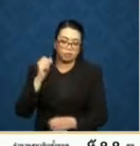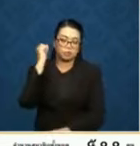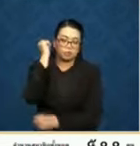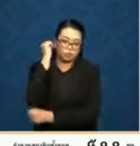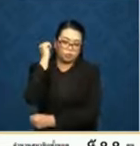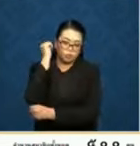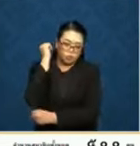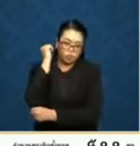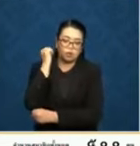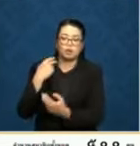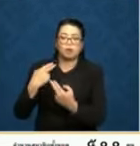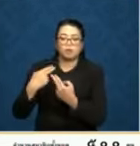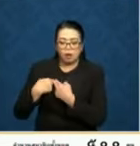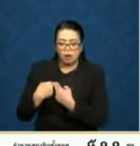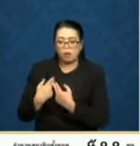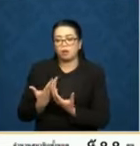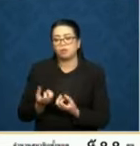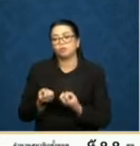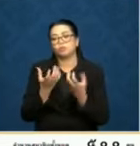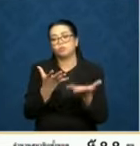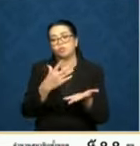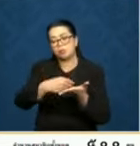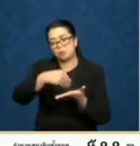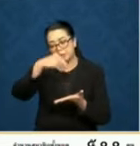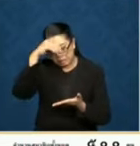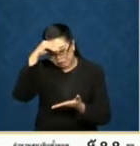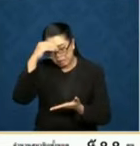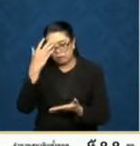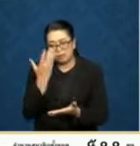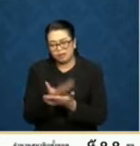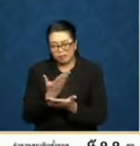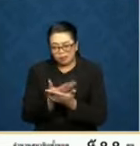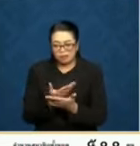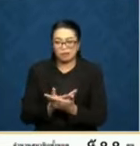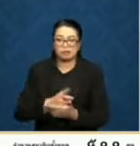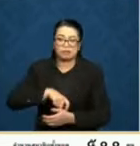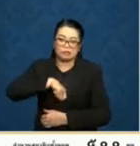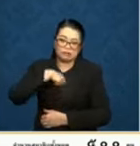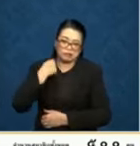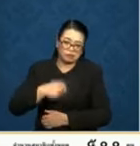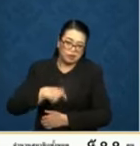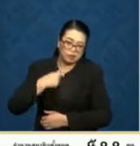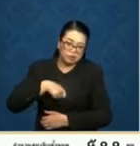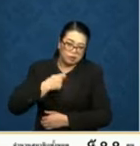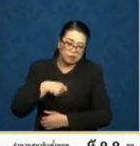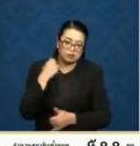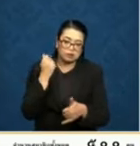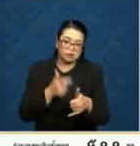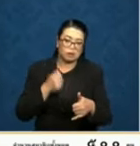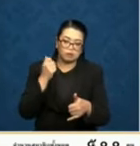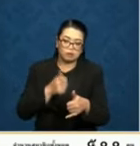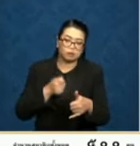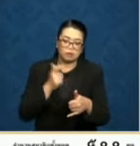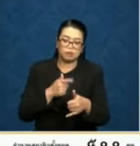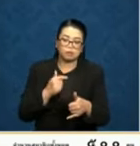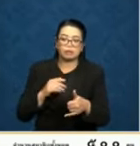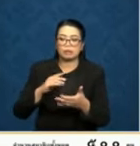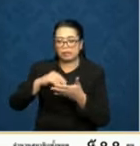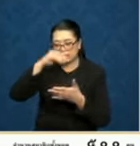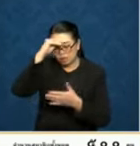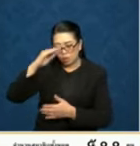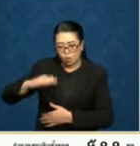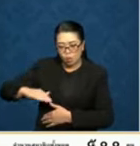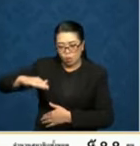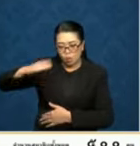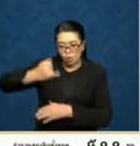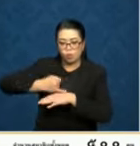อมรบครัวาภาระจากการส่งลูกหลานไปเรยนตสือถือวเป็ภาระคาใช้จายที่สูงมากของครอบครัวมัเป็คามเจ็ปว